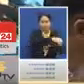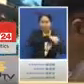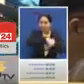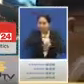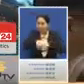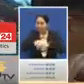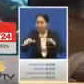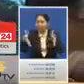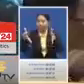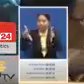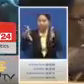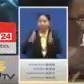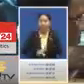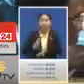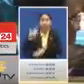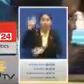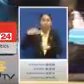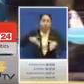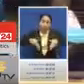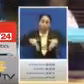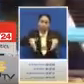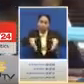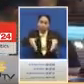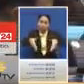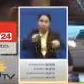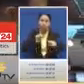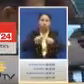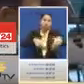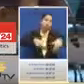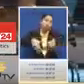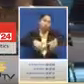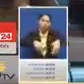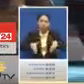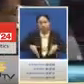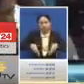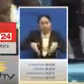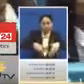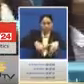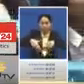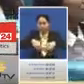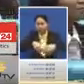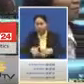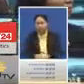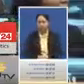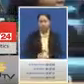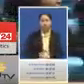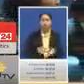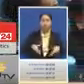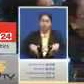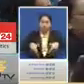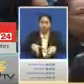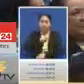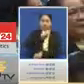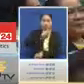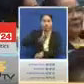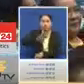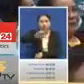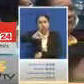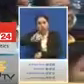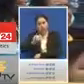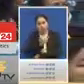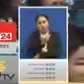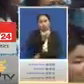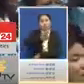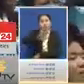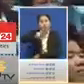ก่อนหน้านั้นถนนทุกสายมุ่งสู่ชาวบ้านถนนทุกสายมุ่งสู่ท้องถิ่นมุ่งสู่องค์กรส่วนท้องถิ่น